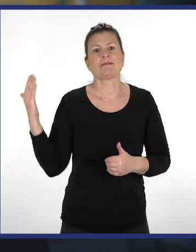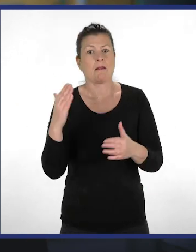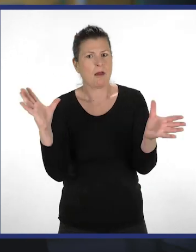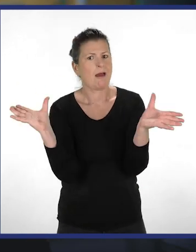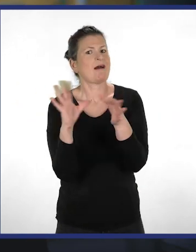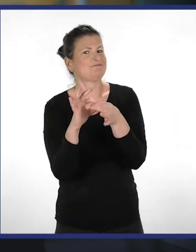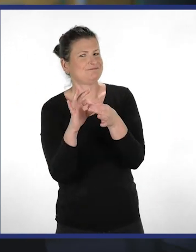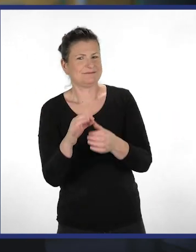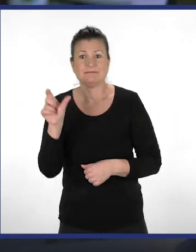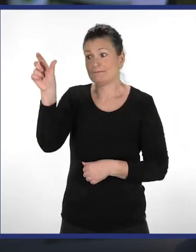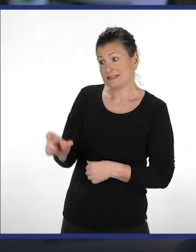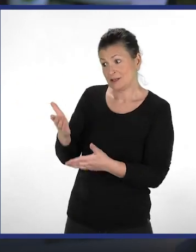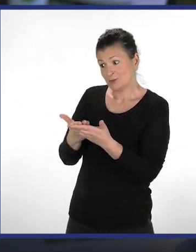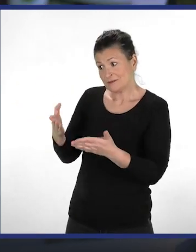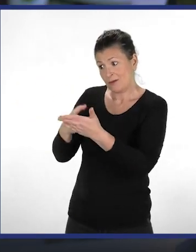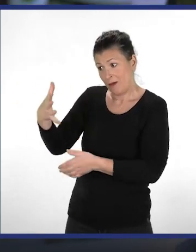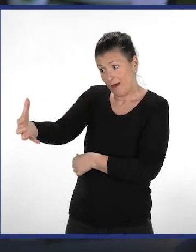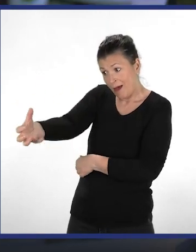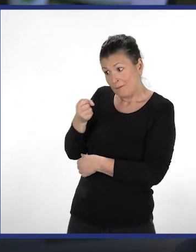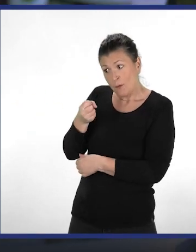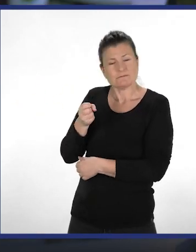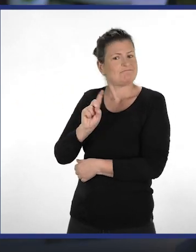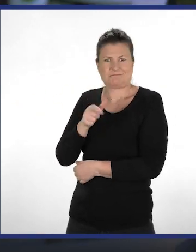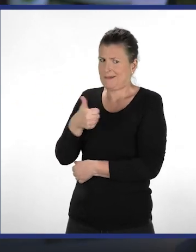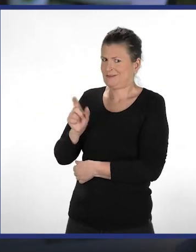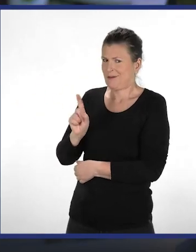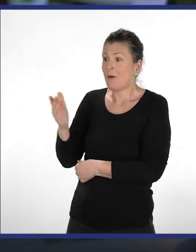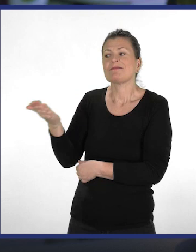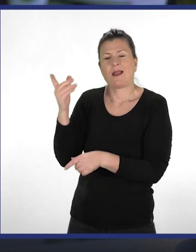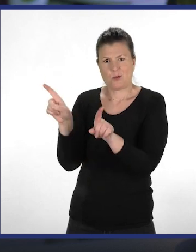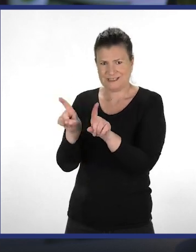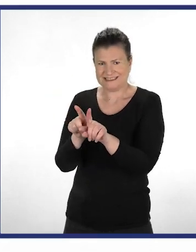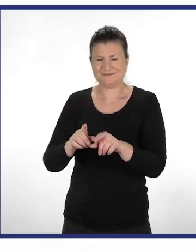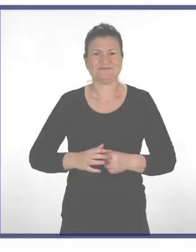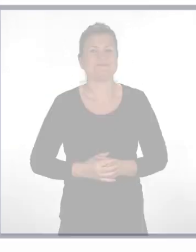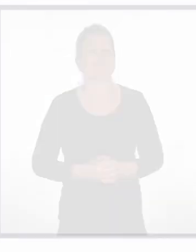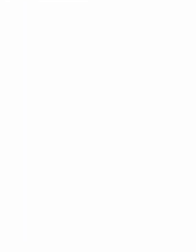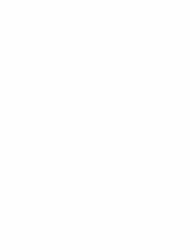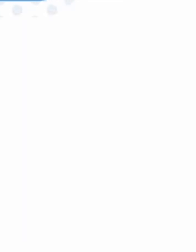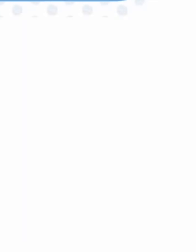Handicap et talent, c'est pas incompatible. On recrute pas une personne en situation de handicap. En fait, c'est un talent qu'on recrute.